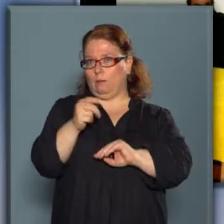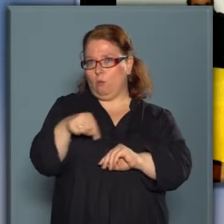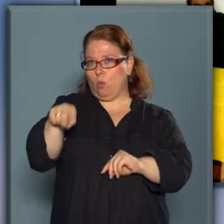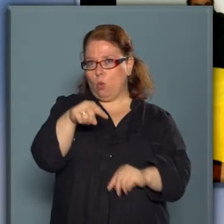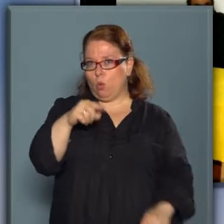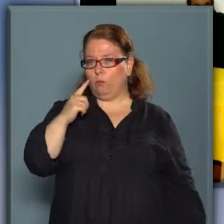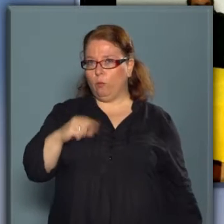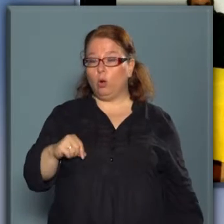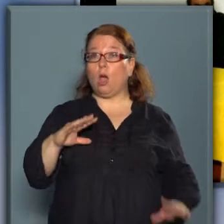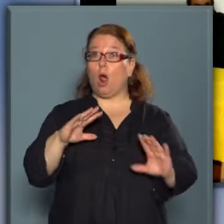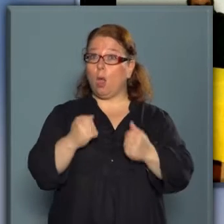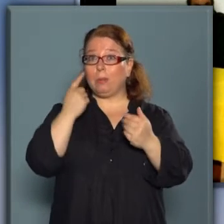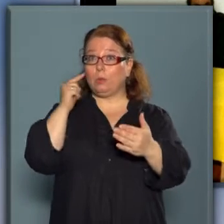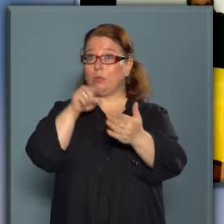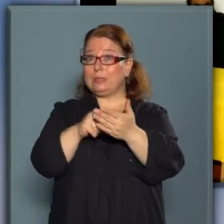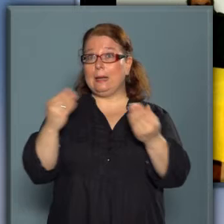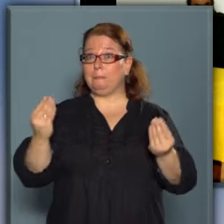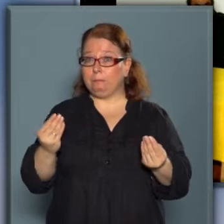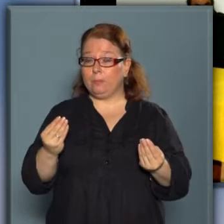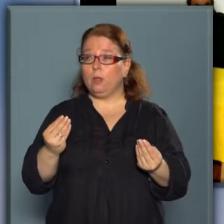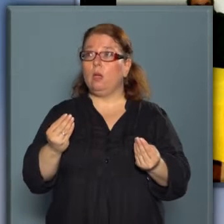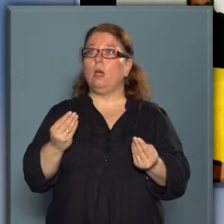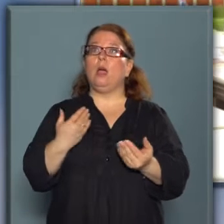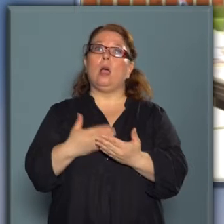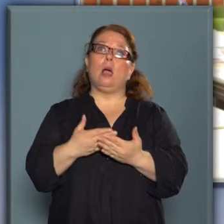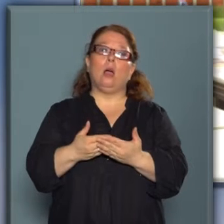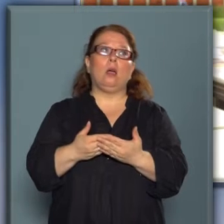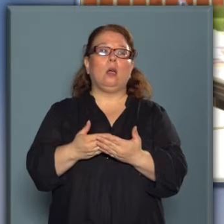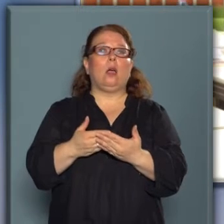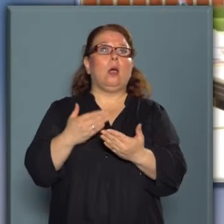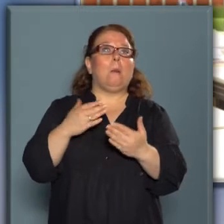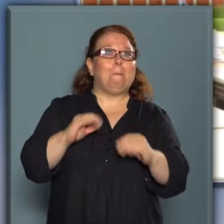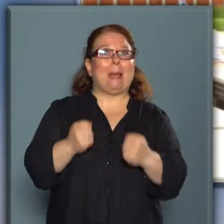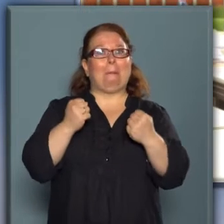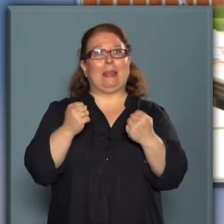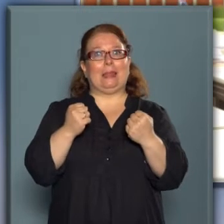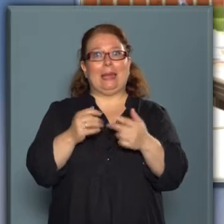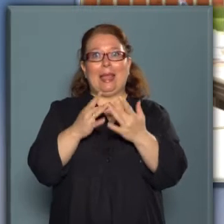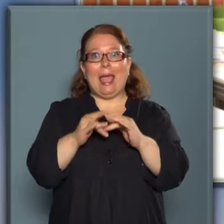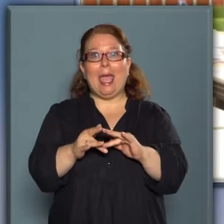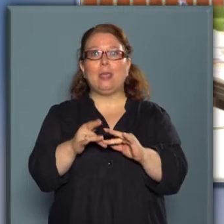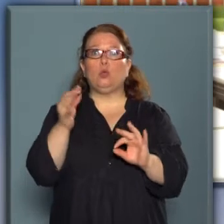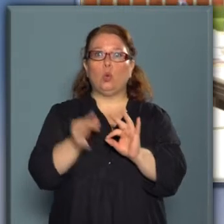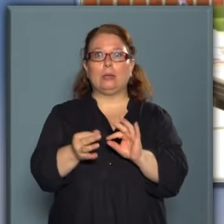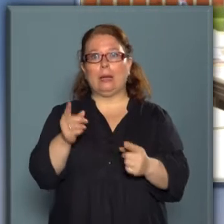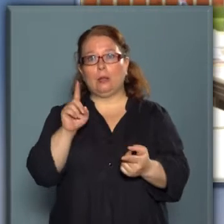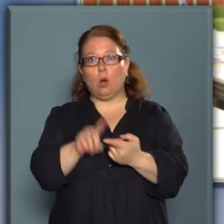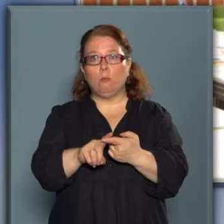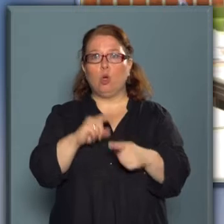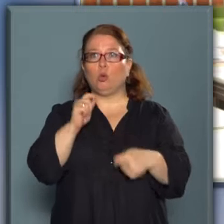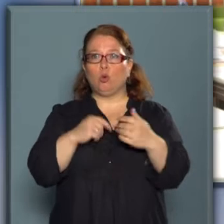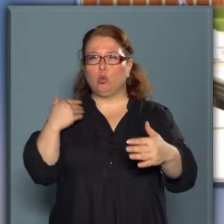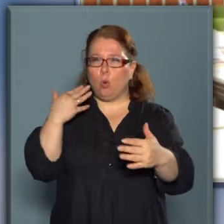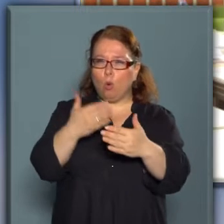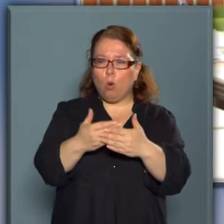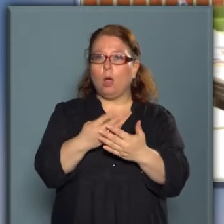maradtak. Az alapítók célja az volt, hogy megmentsék a helytörténettel kapcsolatos